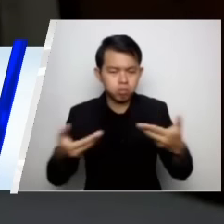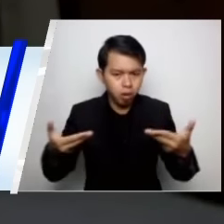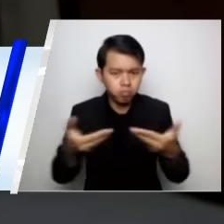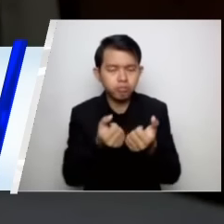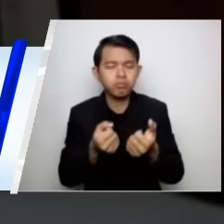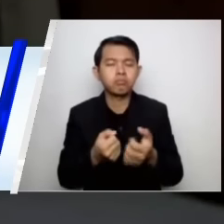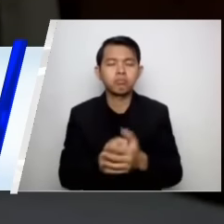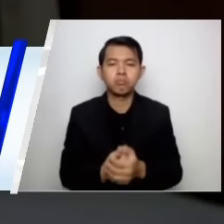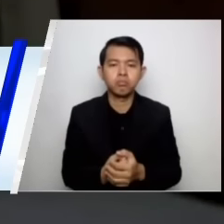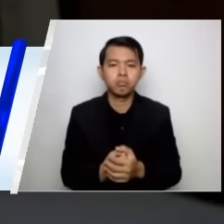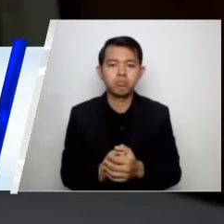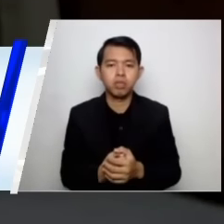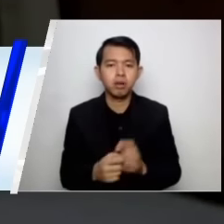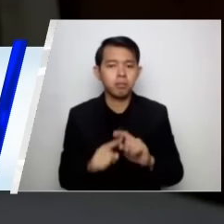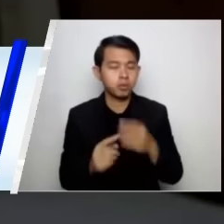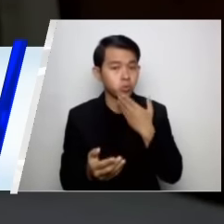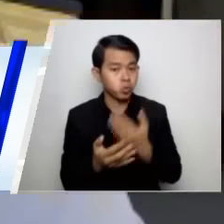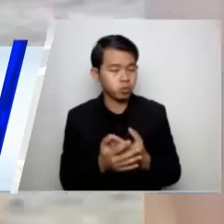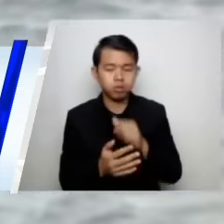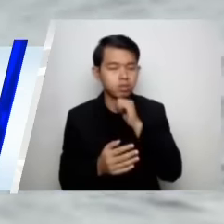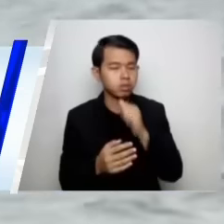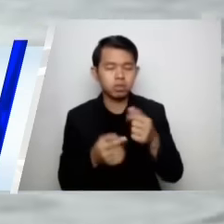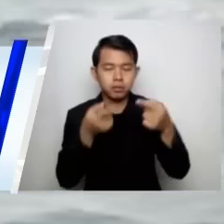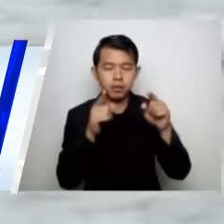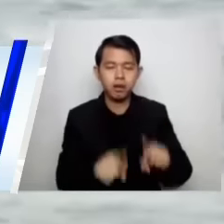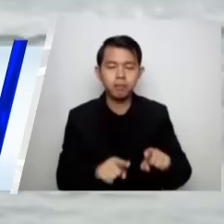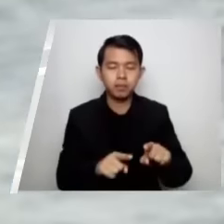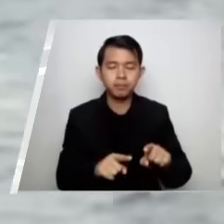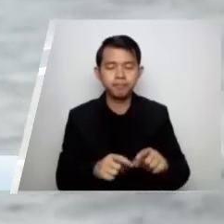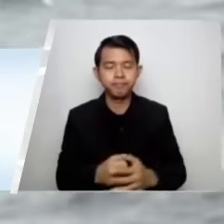this kind of collision with the Chinese Coast Guard.